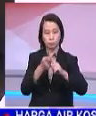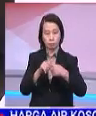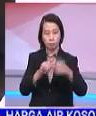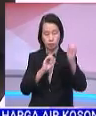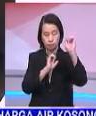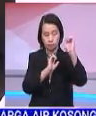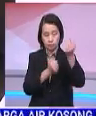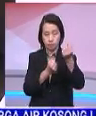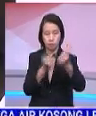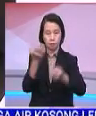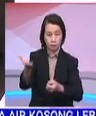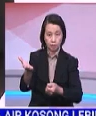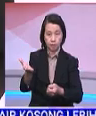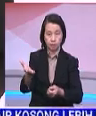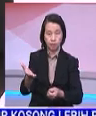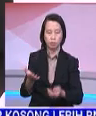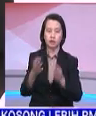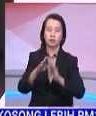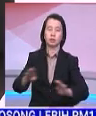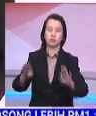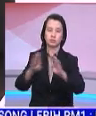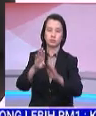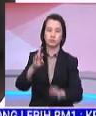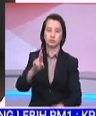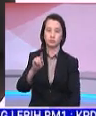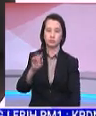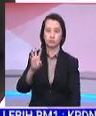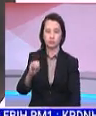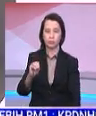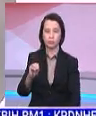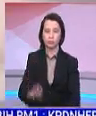Magdalena Dep berita RTM